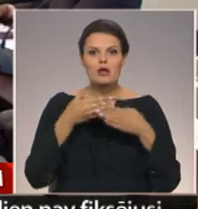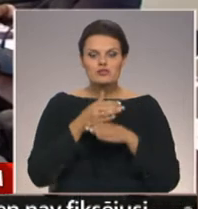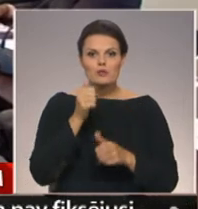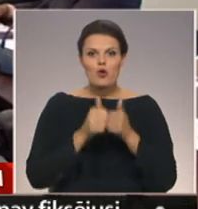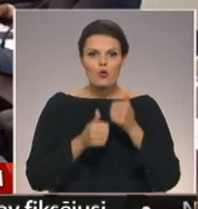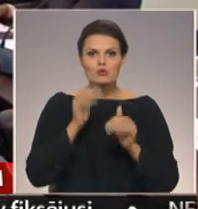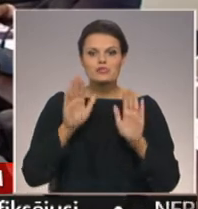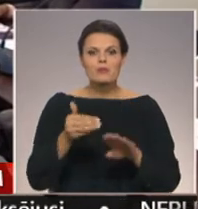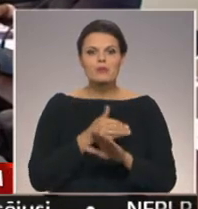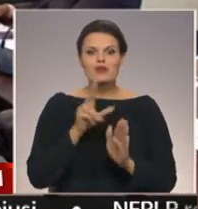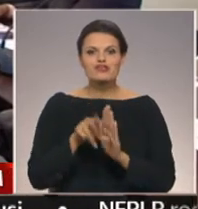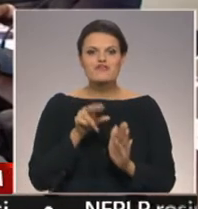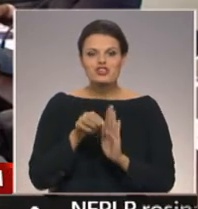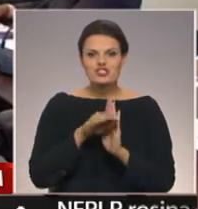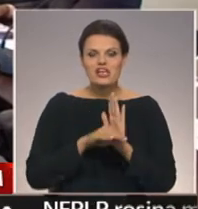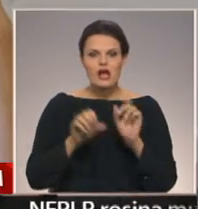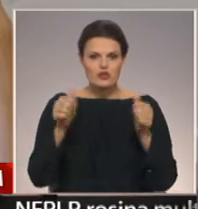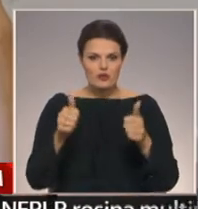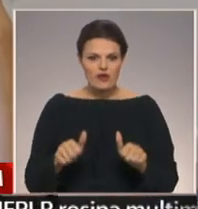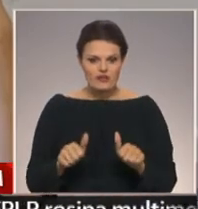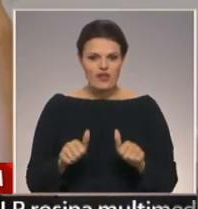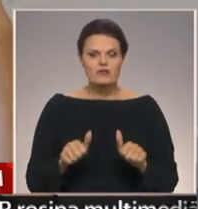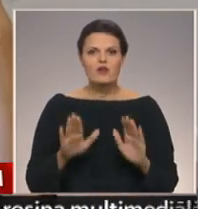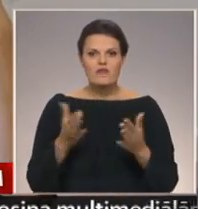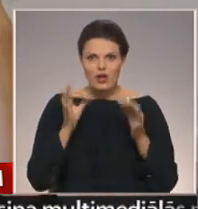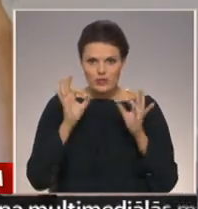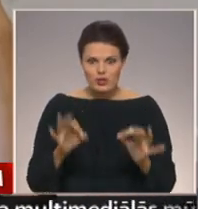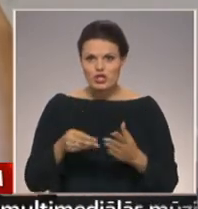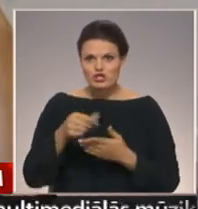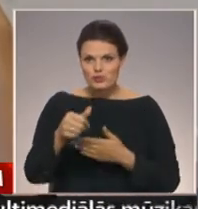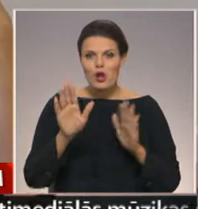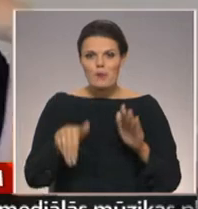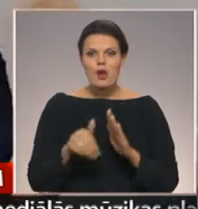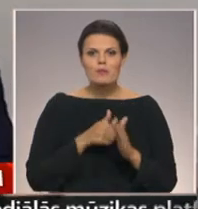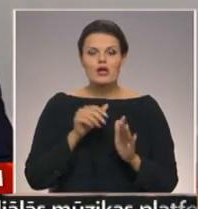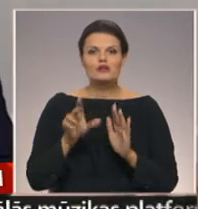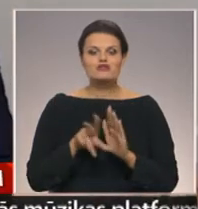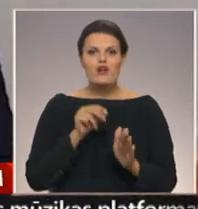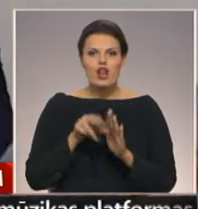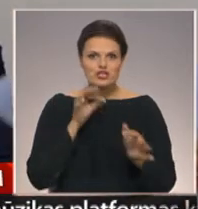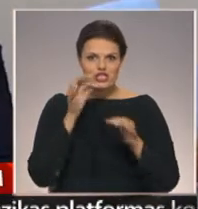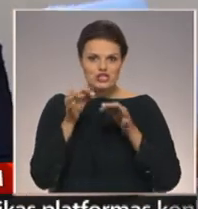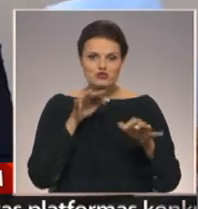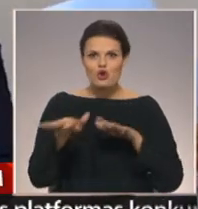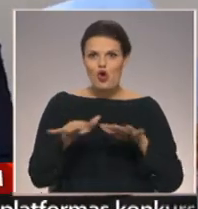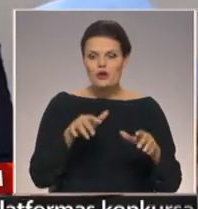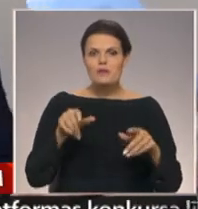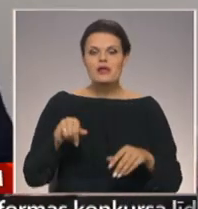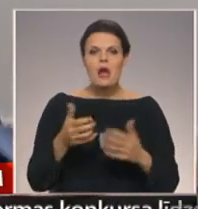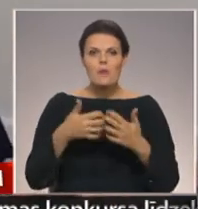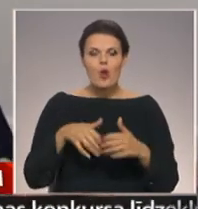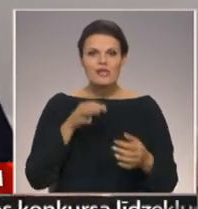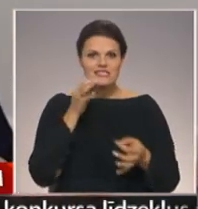konkursā par priekšvēlēšanu raidījumu veidošanu. Vai patiešām jāmaksā par priekšvēlēšanu diskusiju organizēšanu, ja